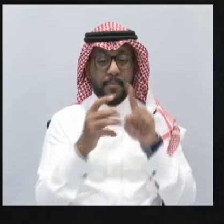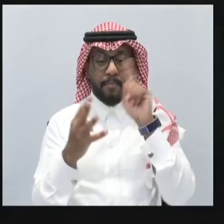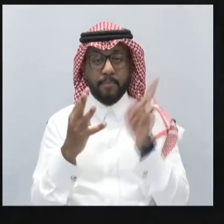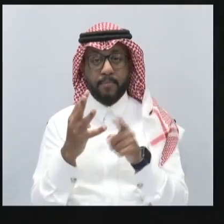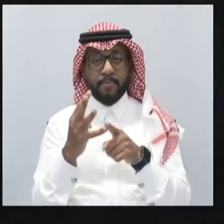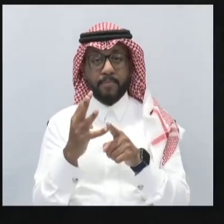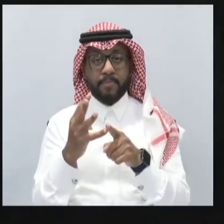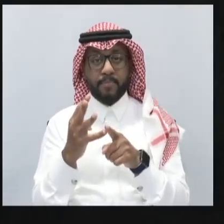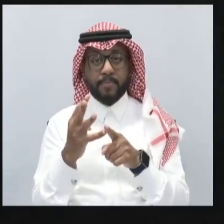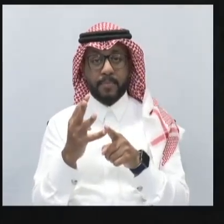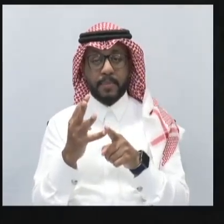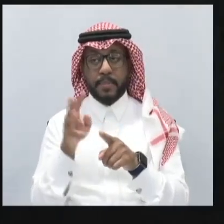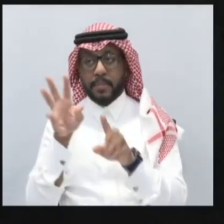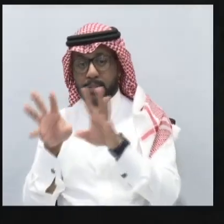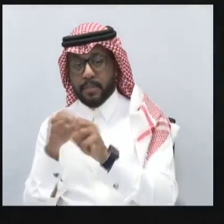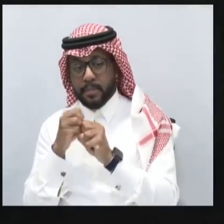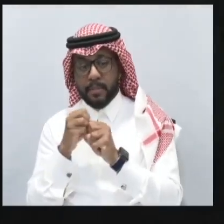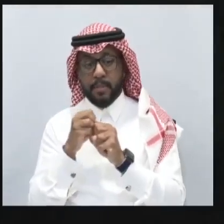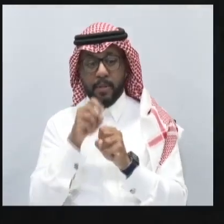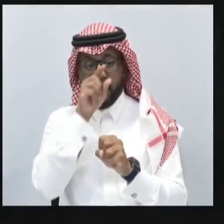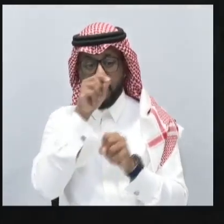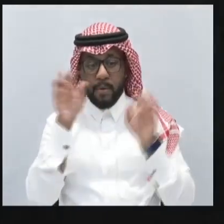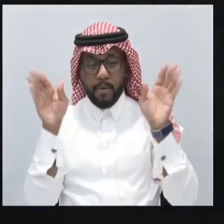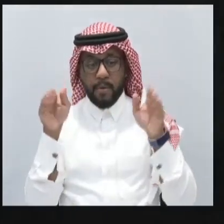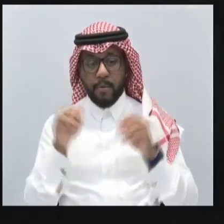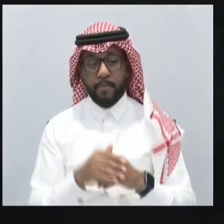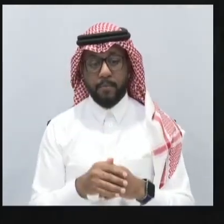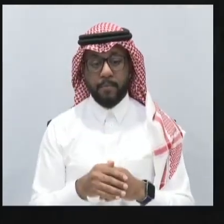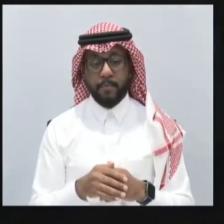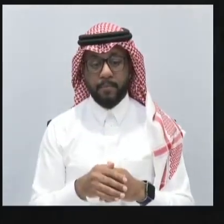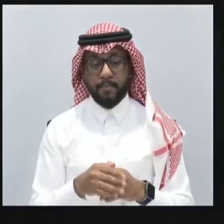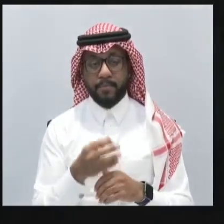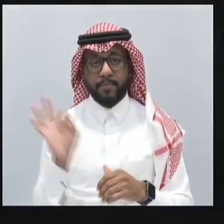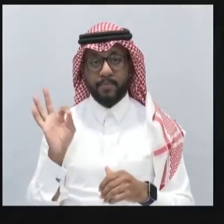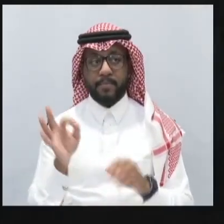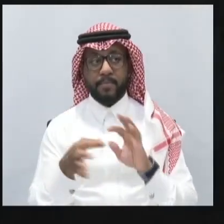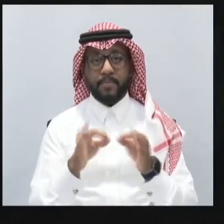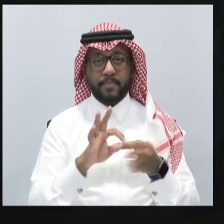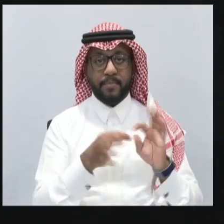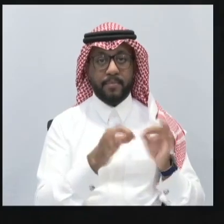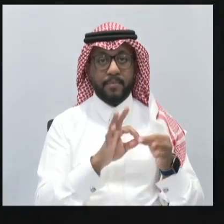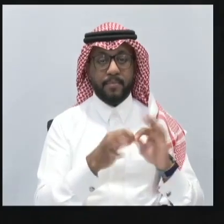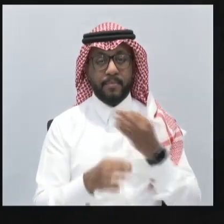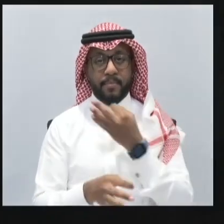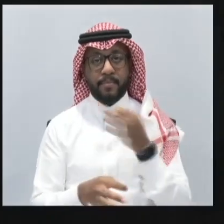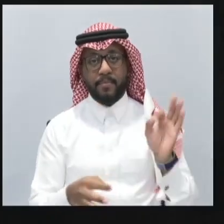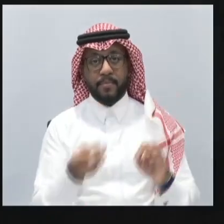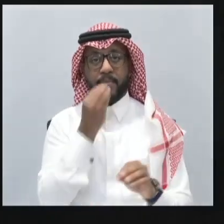ياكل ايش اللحوم هذه اسميها سلسله